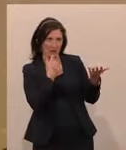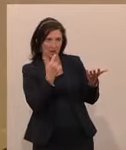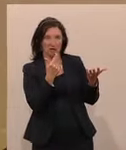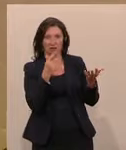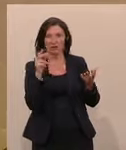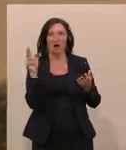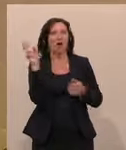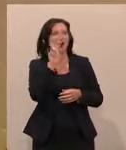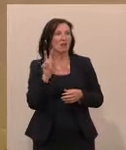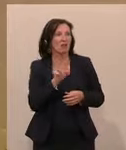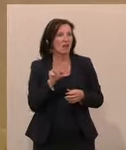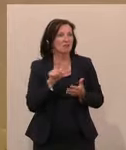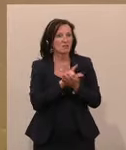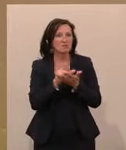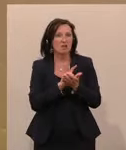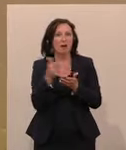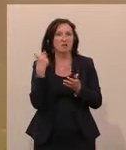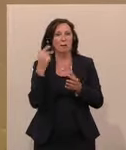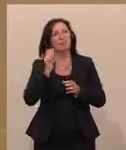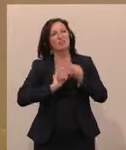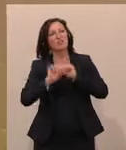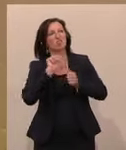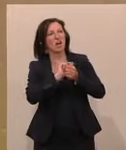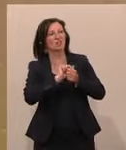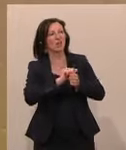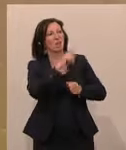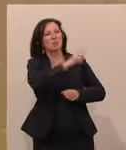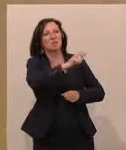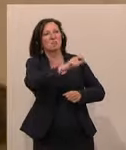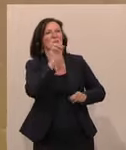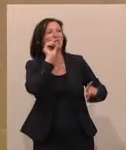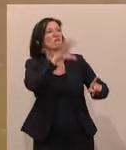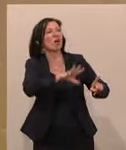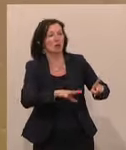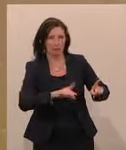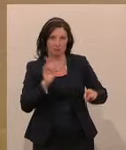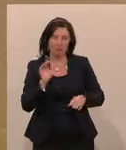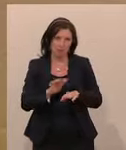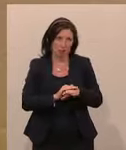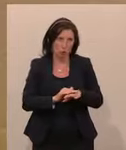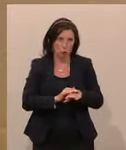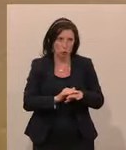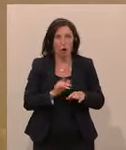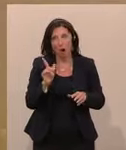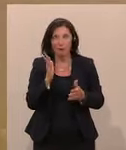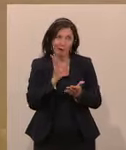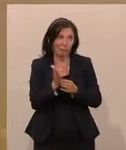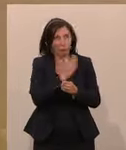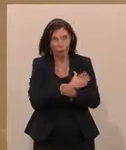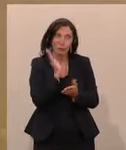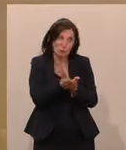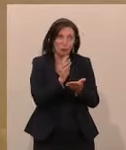in der NS-Zeit Verräter waren. Er hat sich irgendwann mal dafür entschuldigt, aber nichtsdestotrotz, er hat das gemacht zumindest. Sie